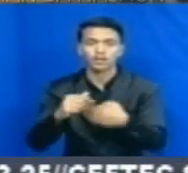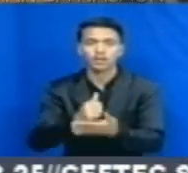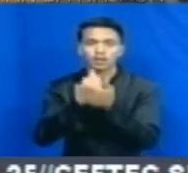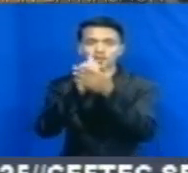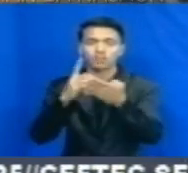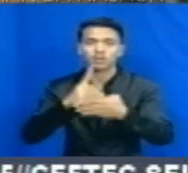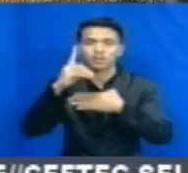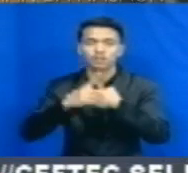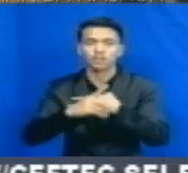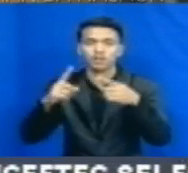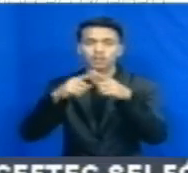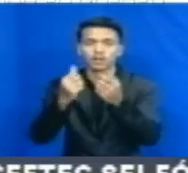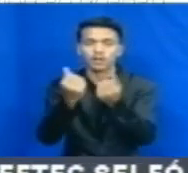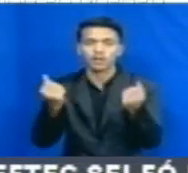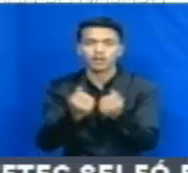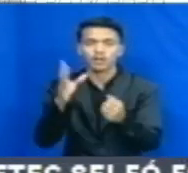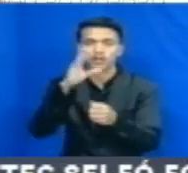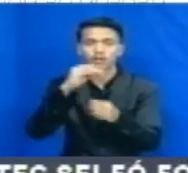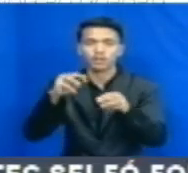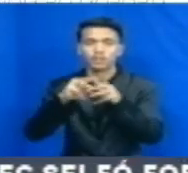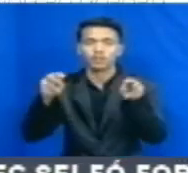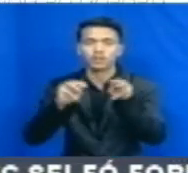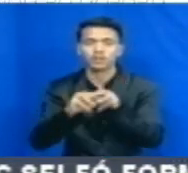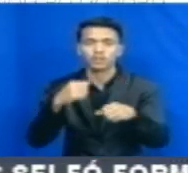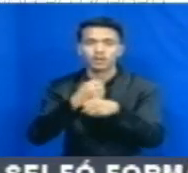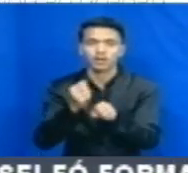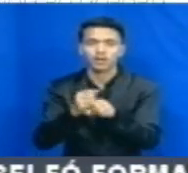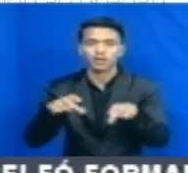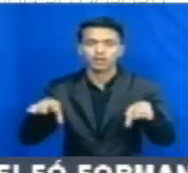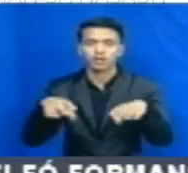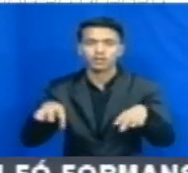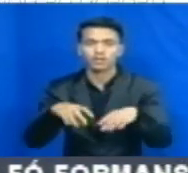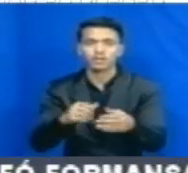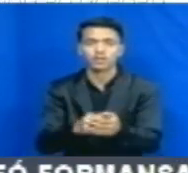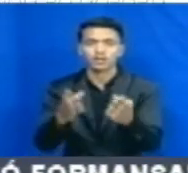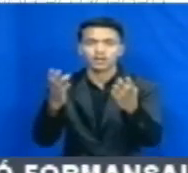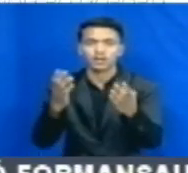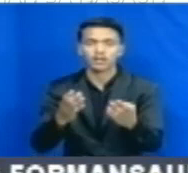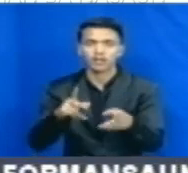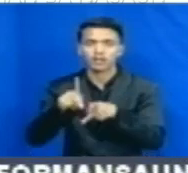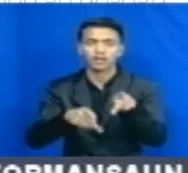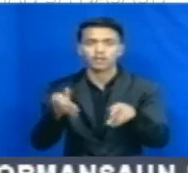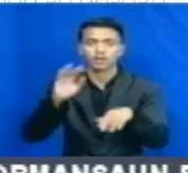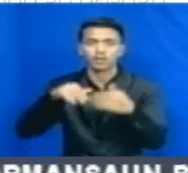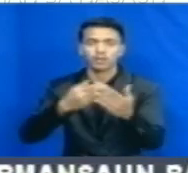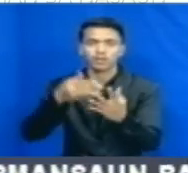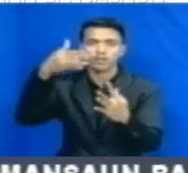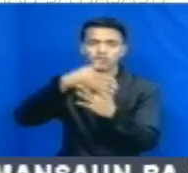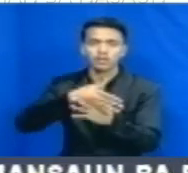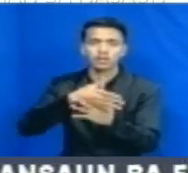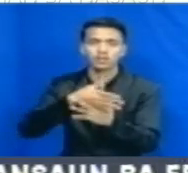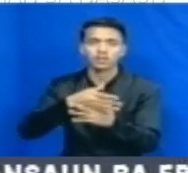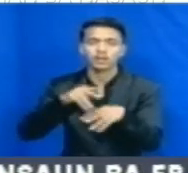iya aldeia no suku. Ema rolulu, servisu ba lor rolulu, seakarak dan ema tamahutu bele forma grupu rua. Ema